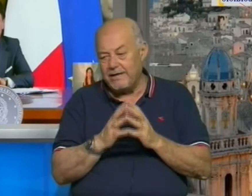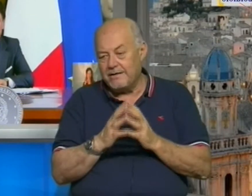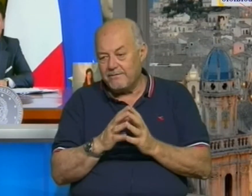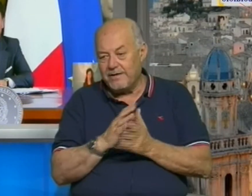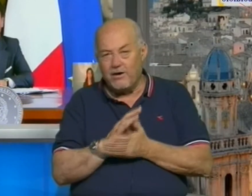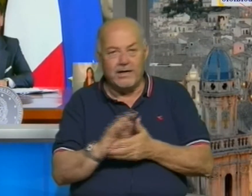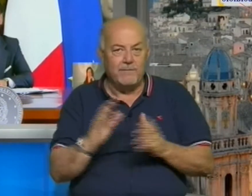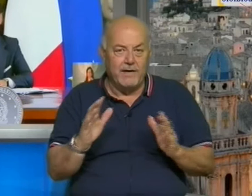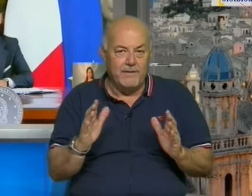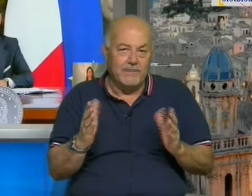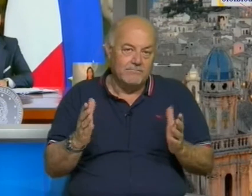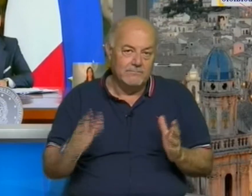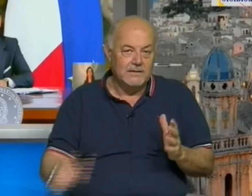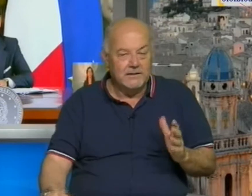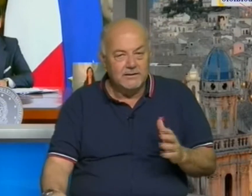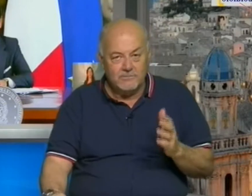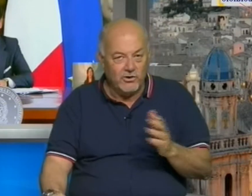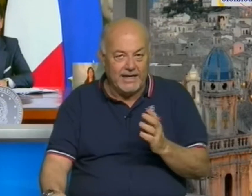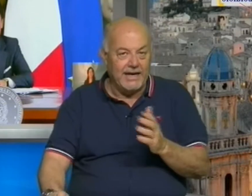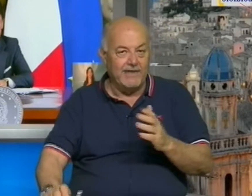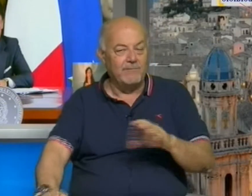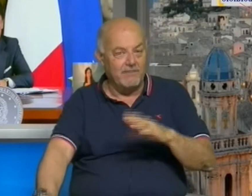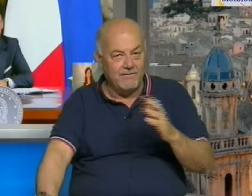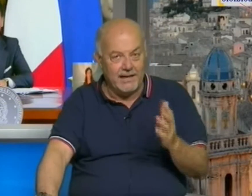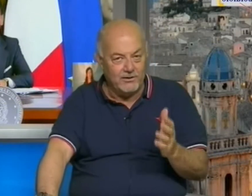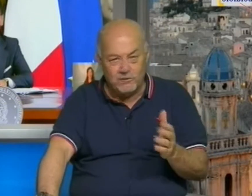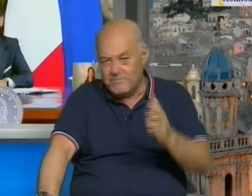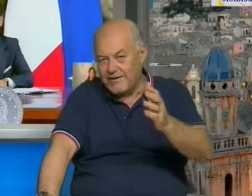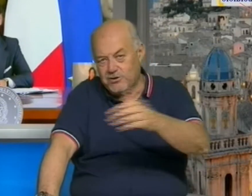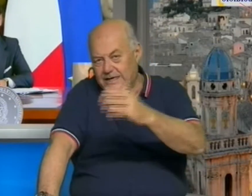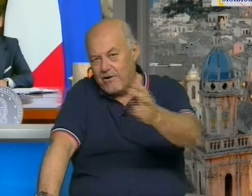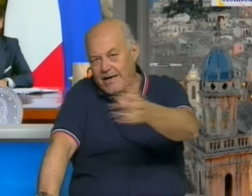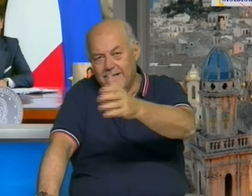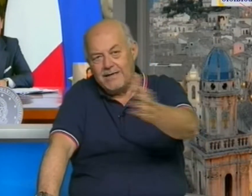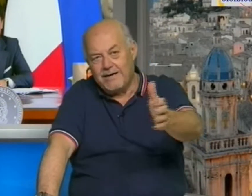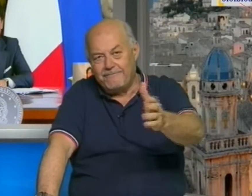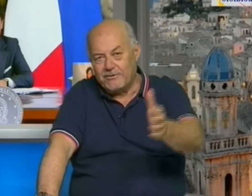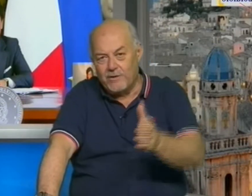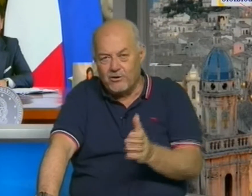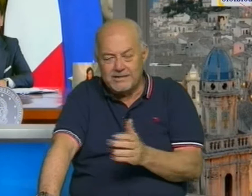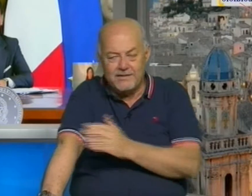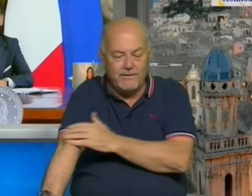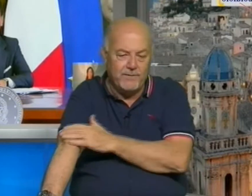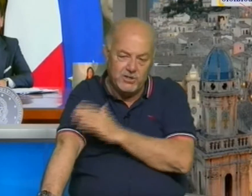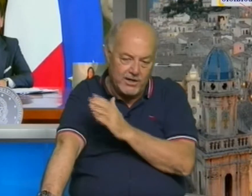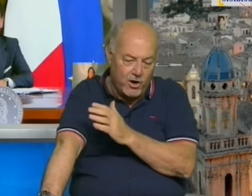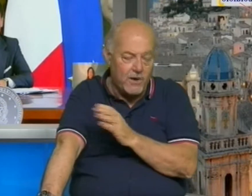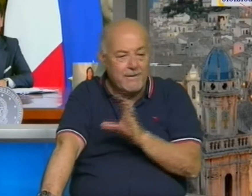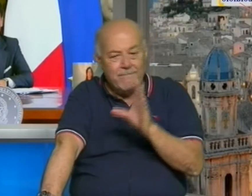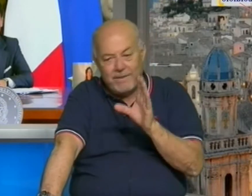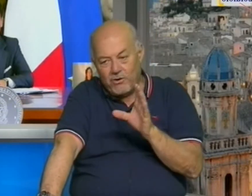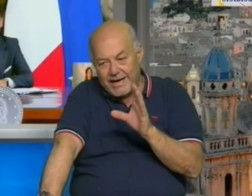Ora, fino ad ora il Premier non è che mi aveva entusiasmato, dice che ora ha fatto una cosa e ti fa piacere,